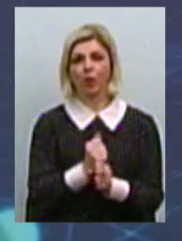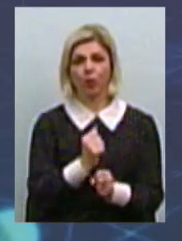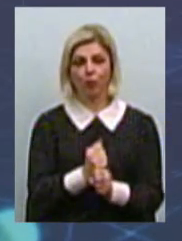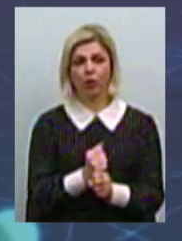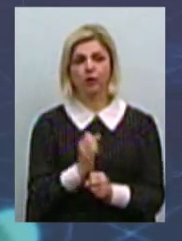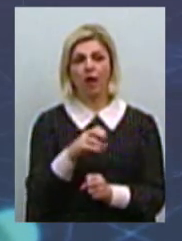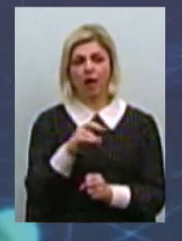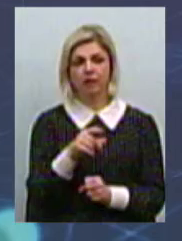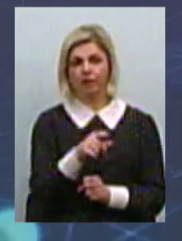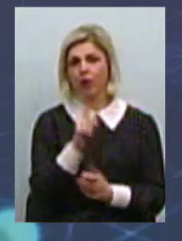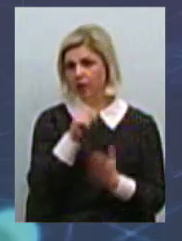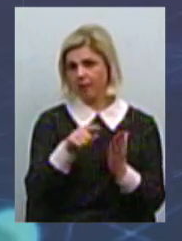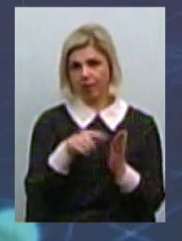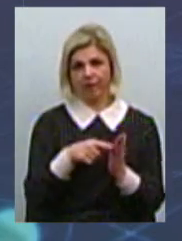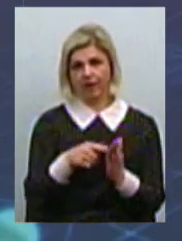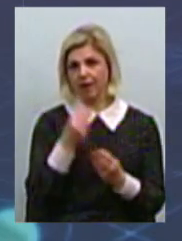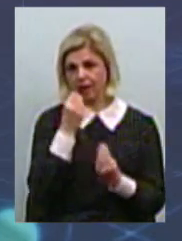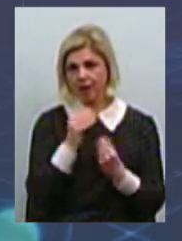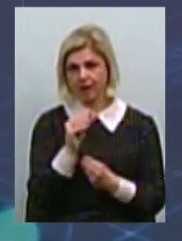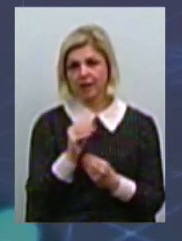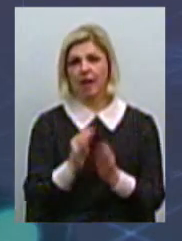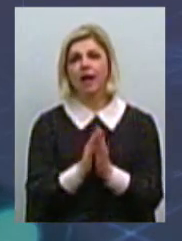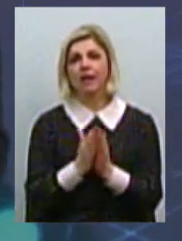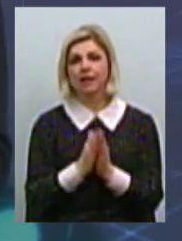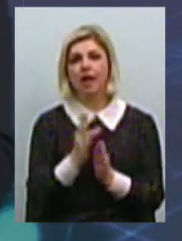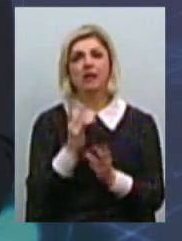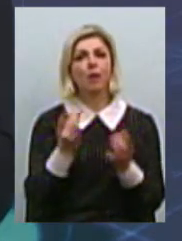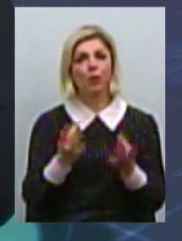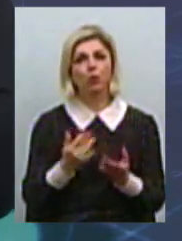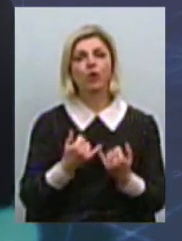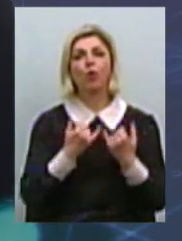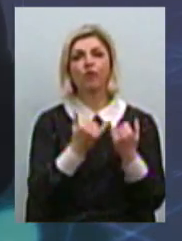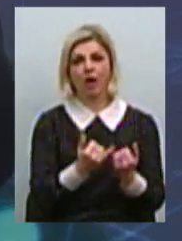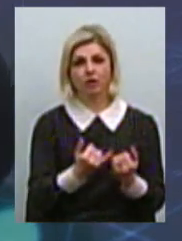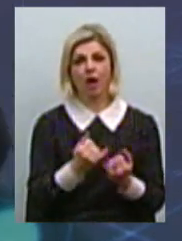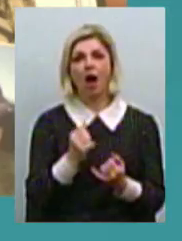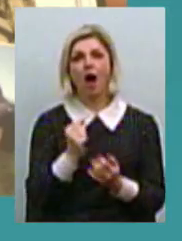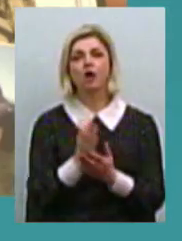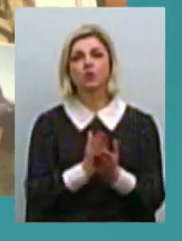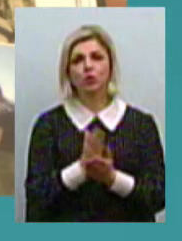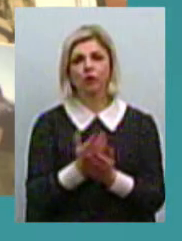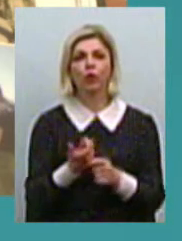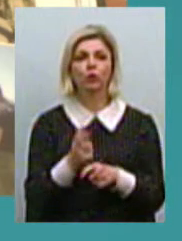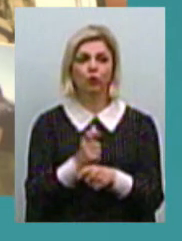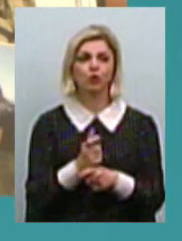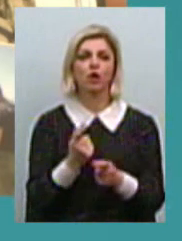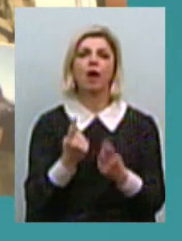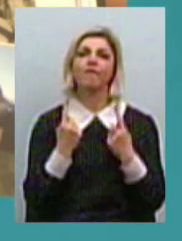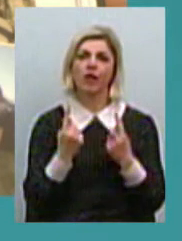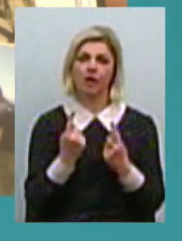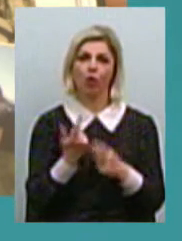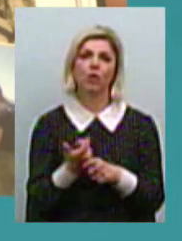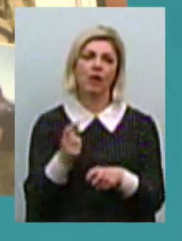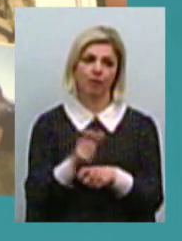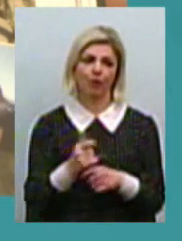вони просто неймовірно класні. І книга, вона не просто заслуговує на увагу, вона заслуговує на дуже велику, надмірну